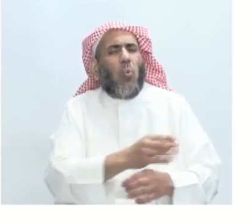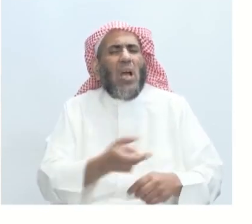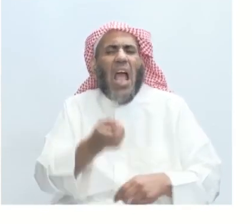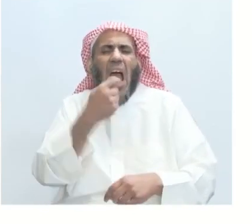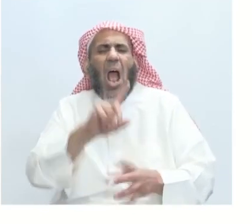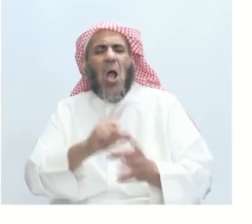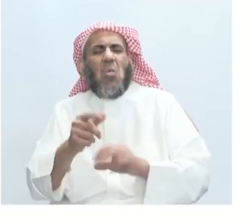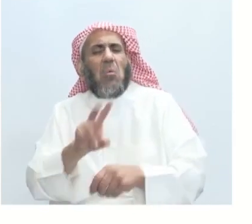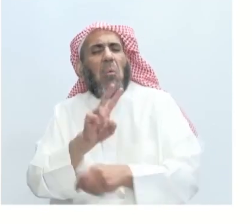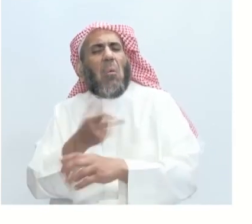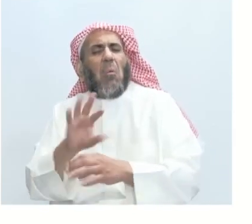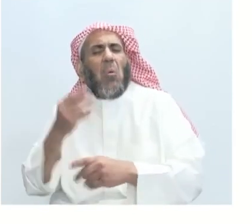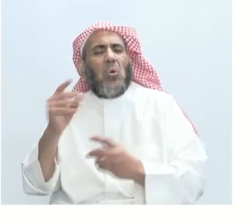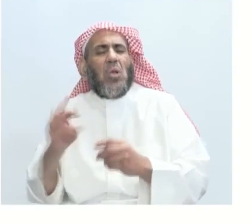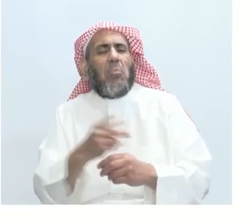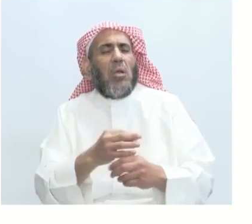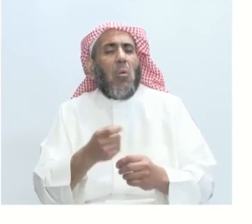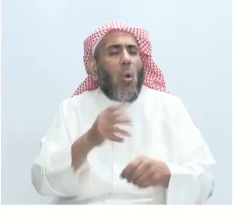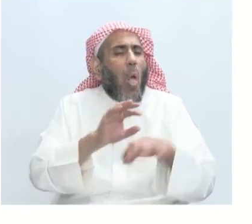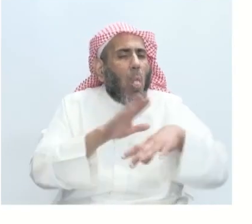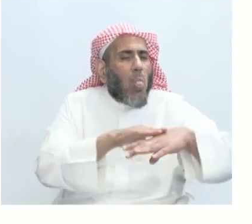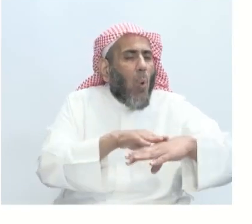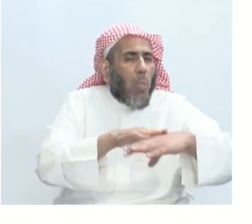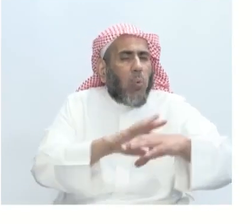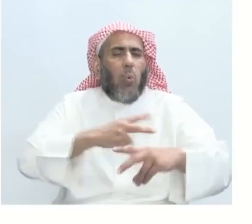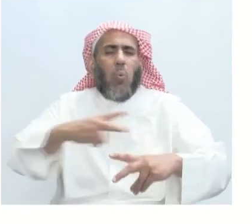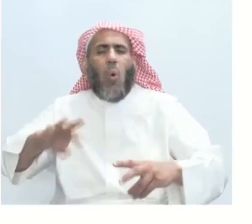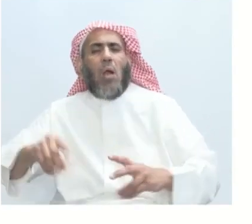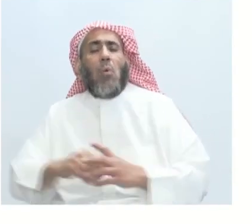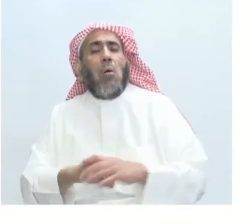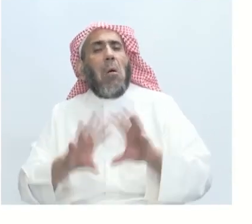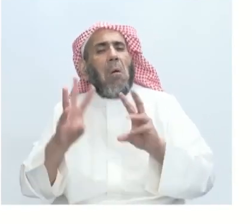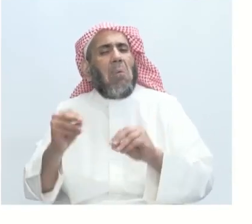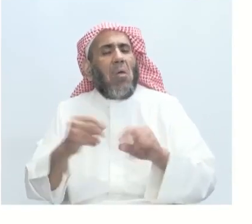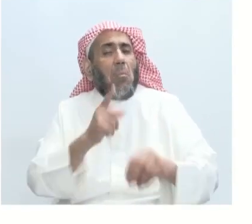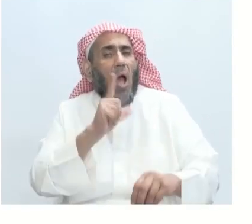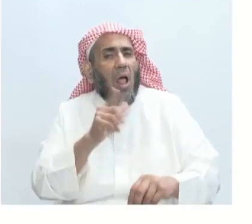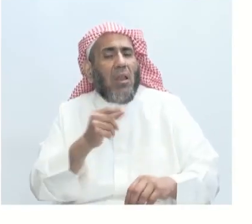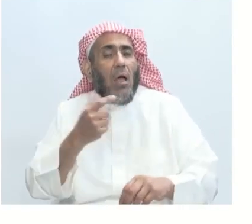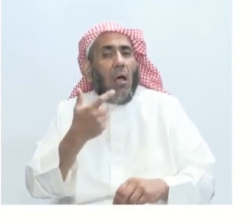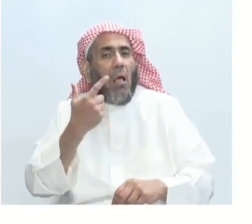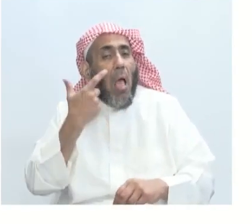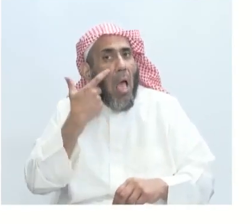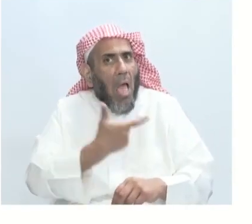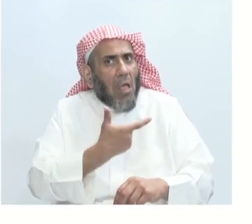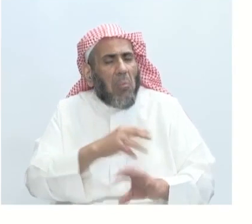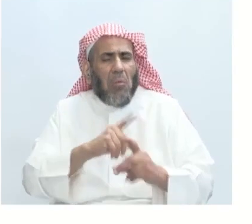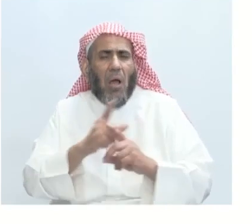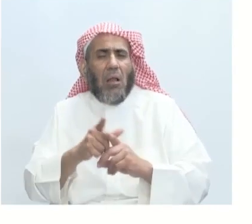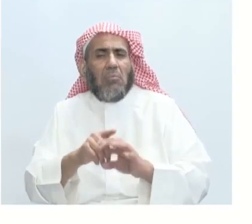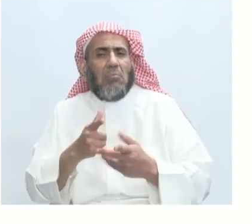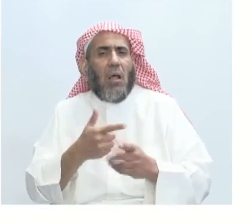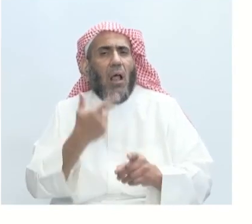الشعبيين والمعالجين والرقيه المعالجين بالرقيه وغيرهم فبعضهم قال لي انها عين وبعضهم قال